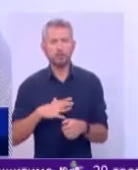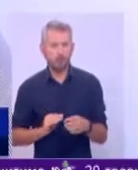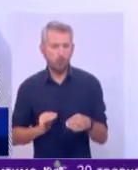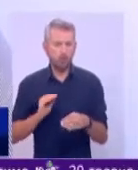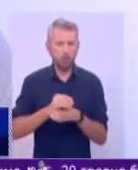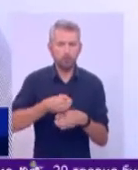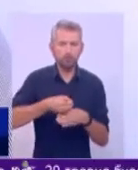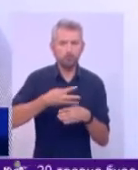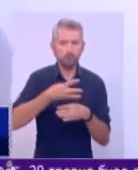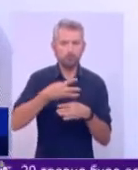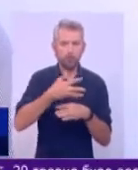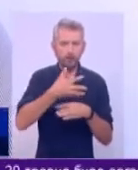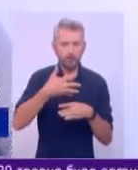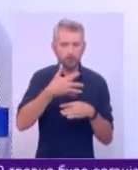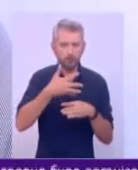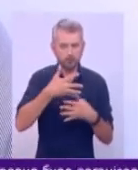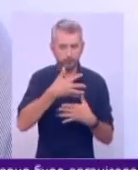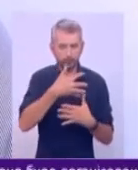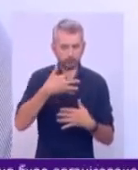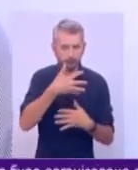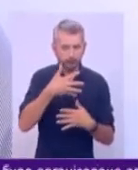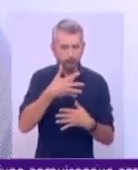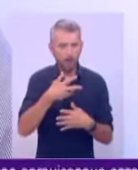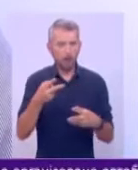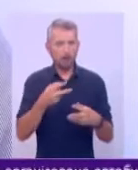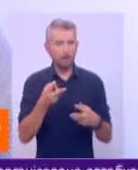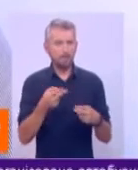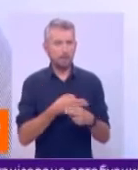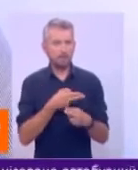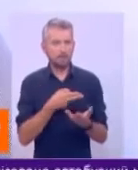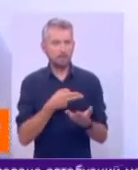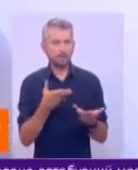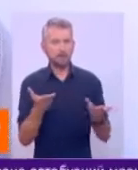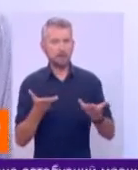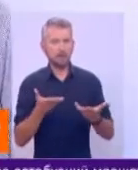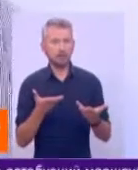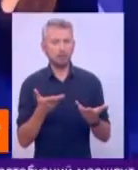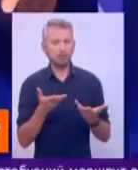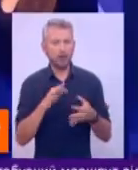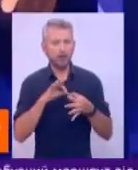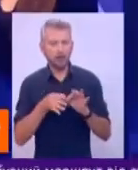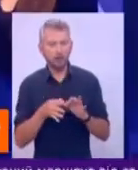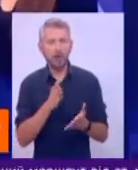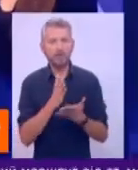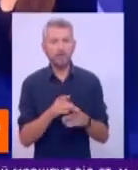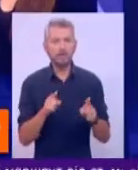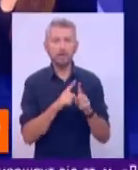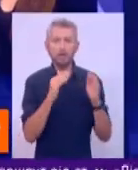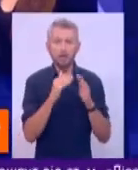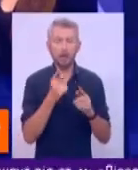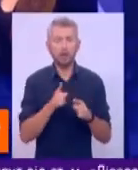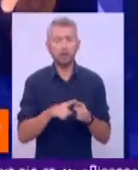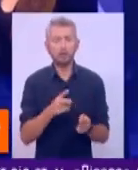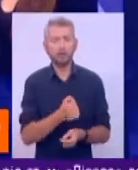этажей, значит, существующие конструкции, без каких-либо осложнений. А есть такие, которые, к сожалению,